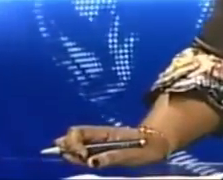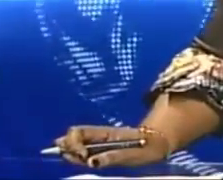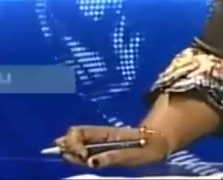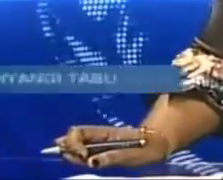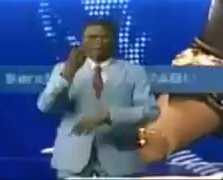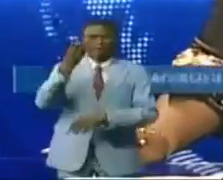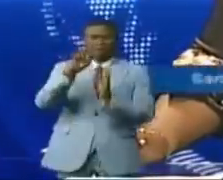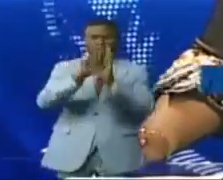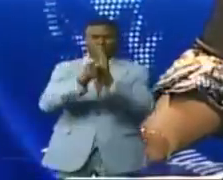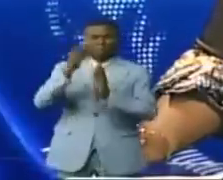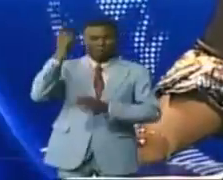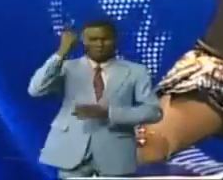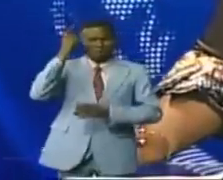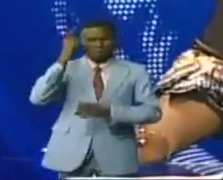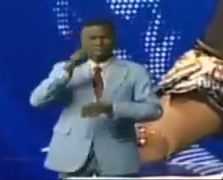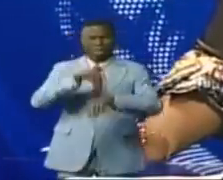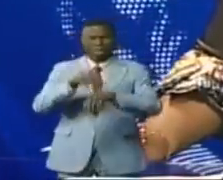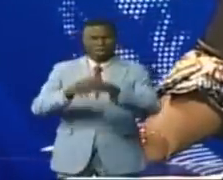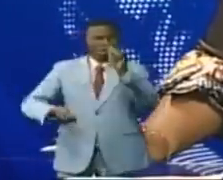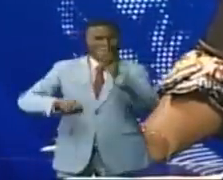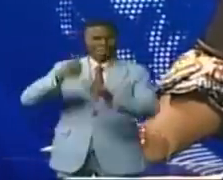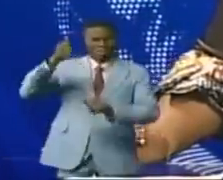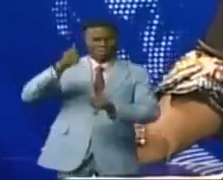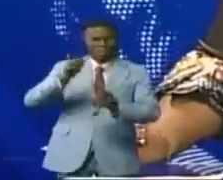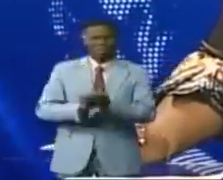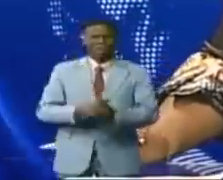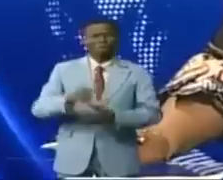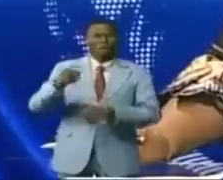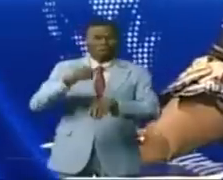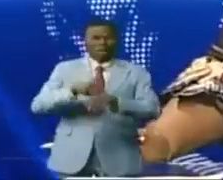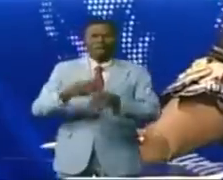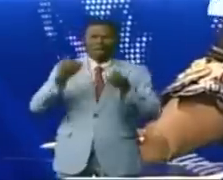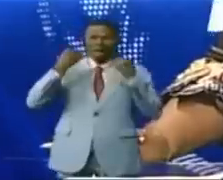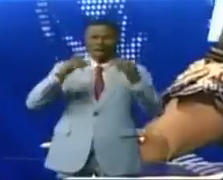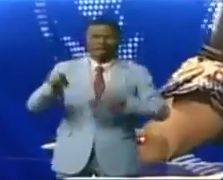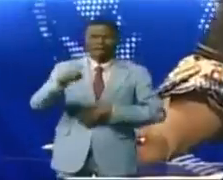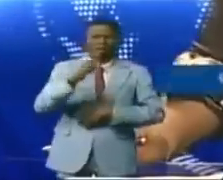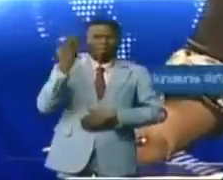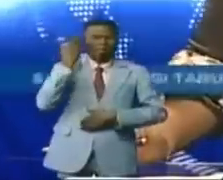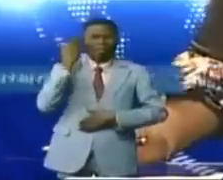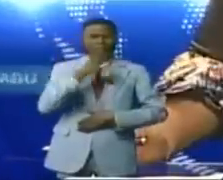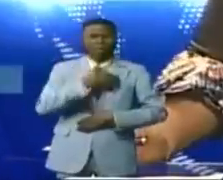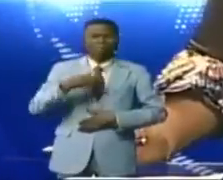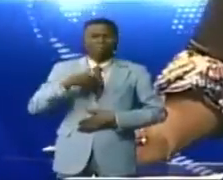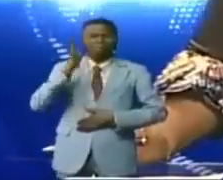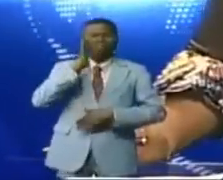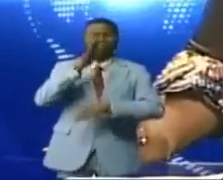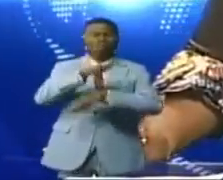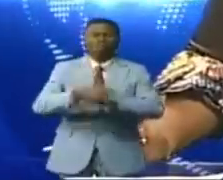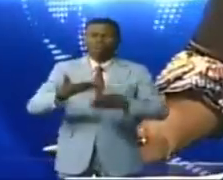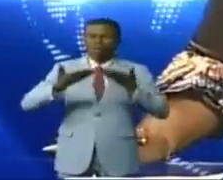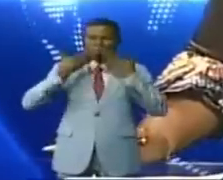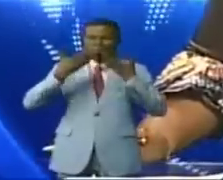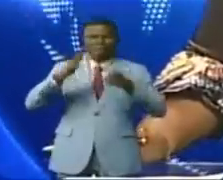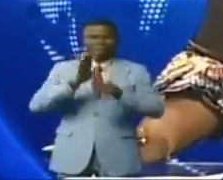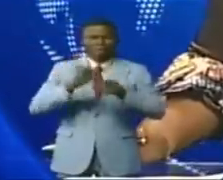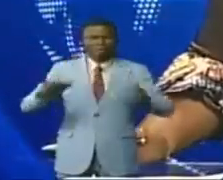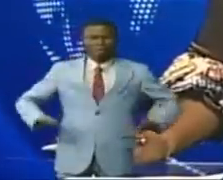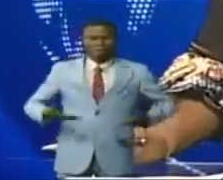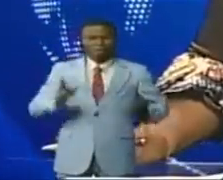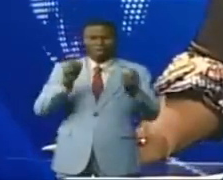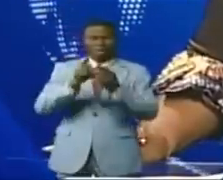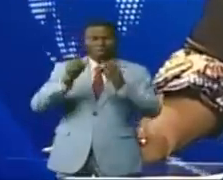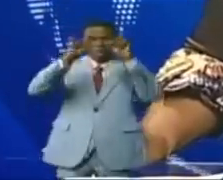20h03 à Kinshasa, une heure de plus à Bassoko, dans le Tchopo. C'est l'heure de vous informer. Mesdames et messieurs, bonsoir et très heureuse de vous retrouver à travers cette